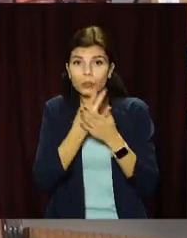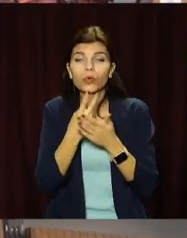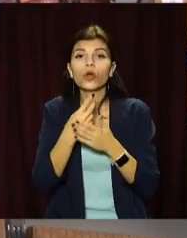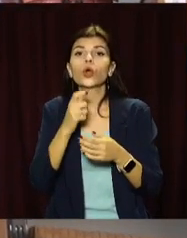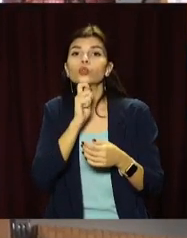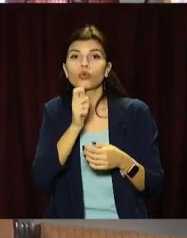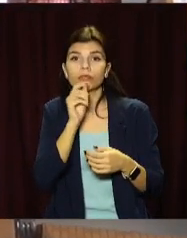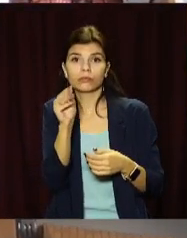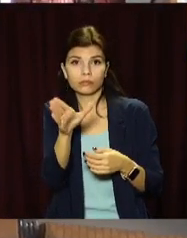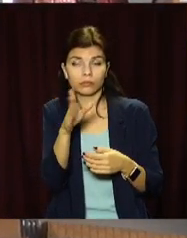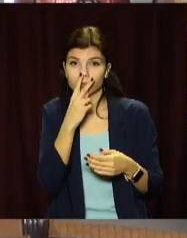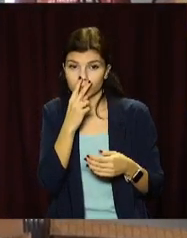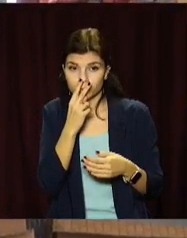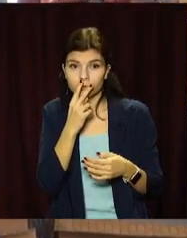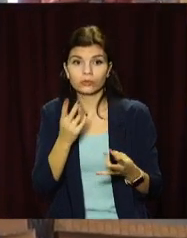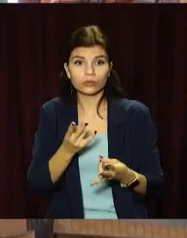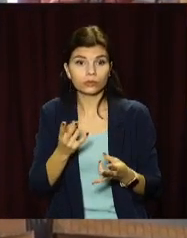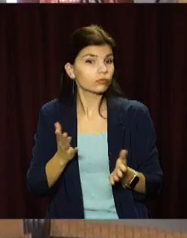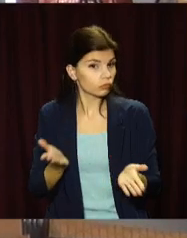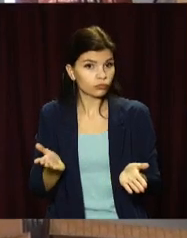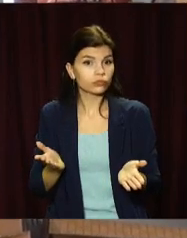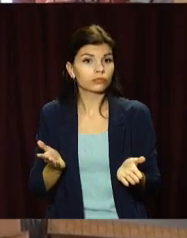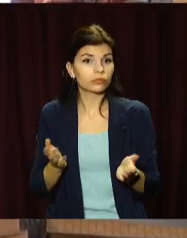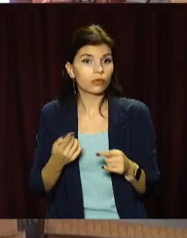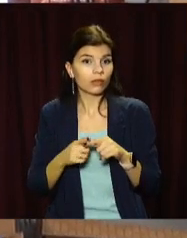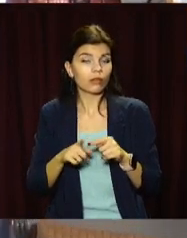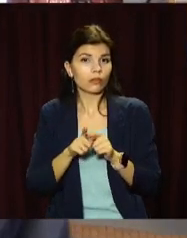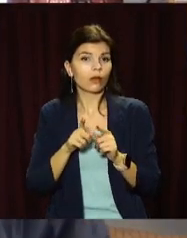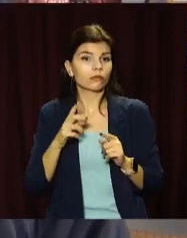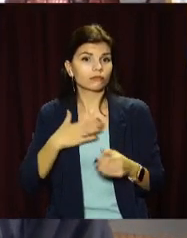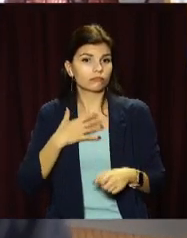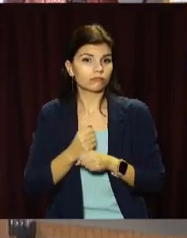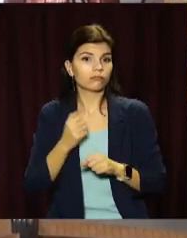журналіста ви мені пред'явили. Все, це мене не устраює.